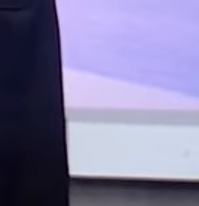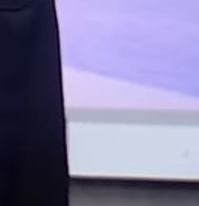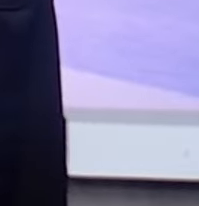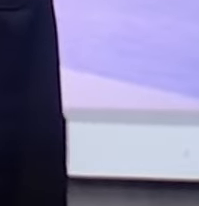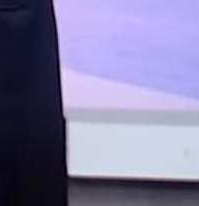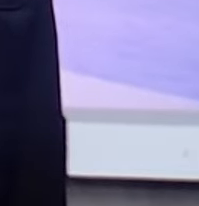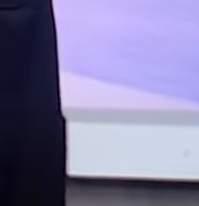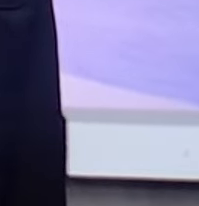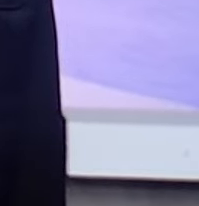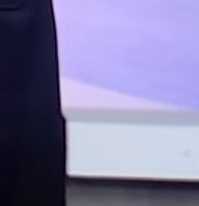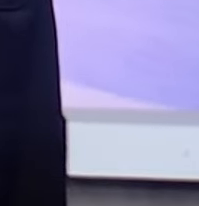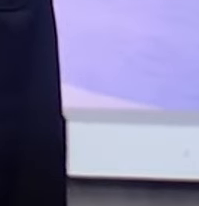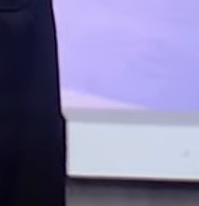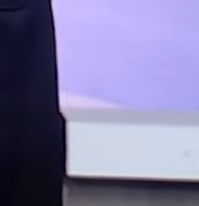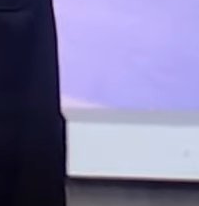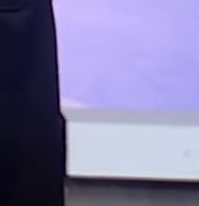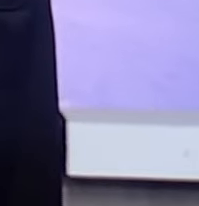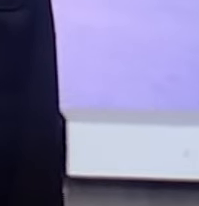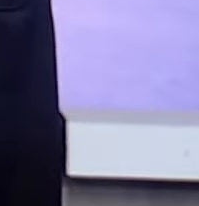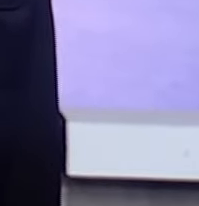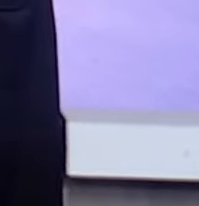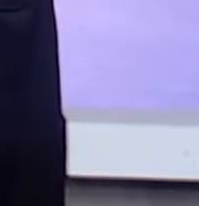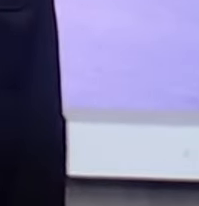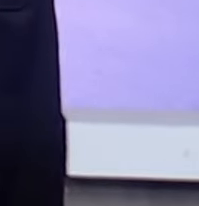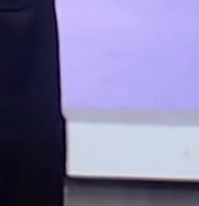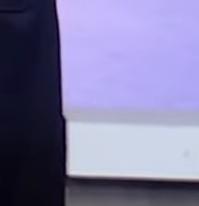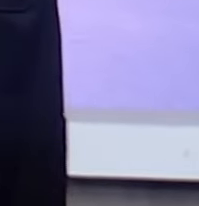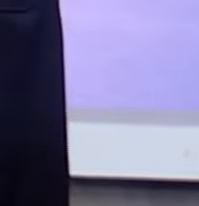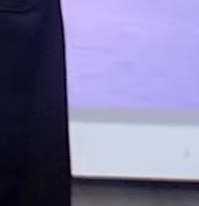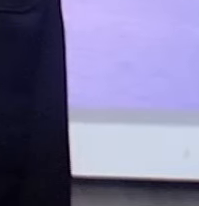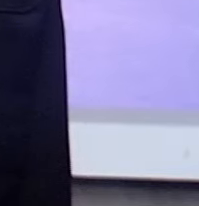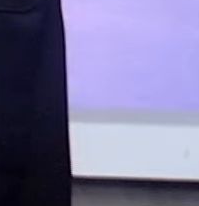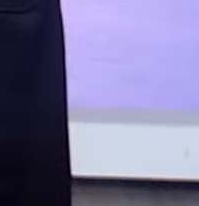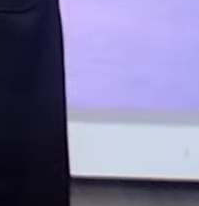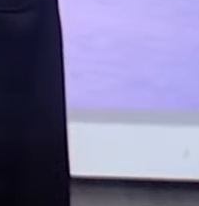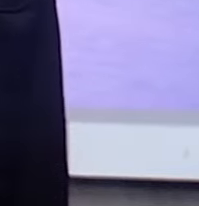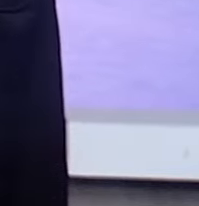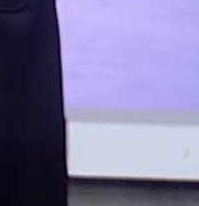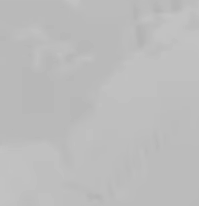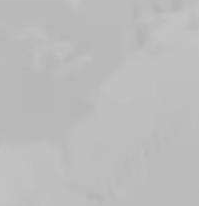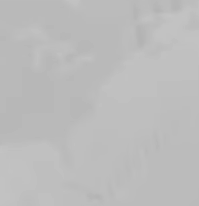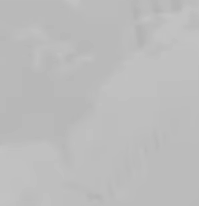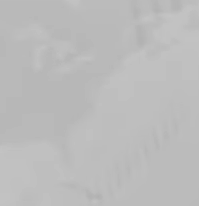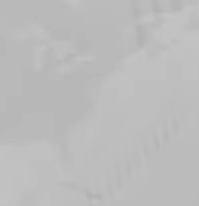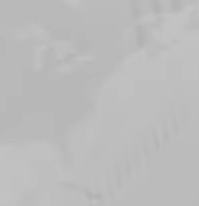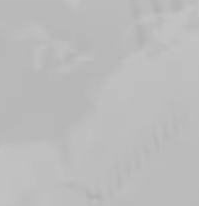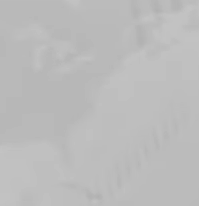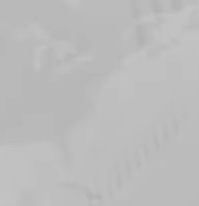samahan niyo kami sa GMA Pinoy TV at sa www.gmanews.tv.